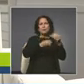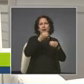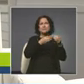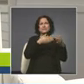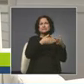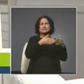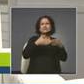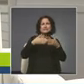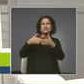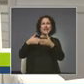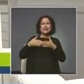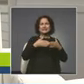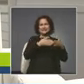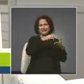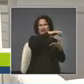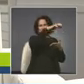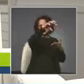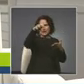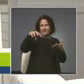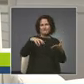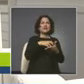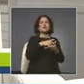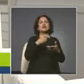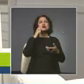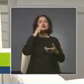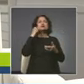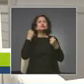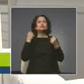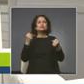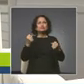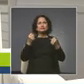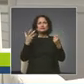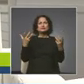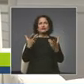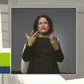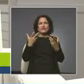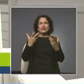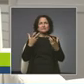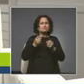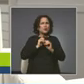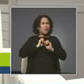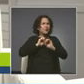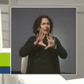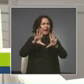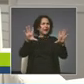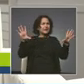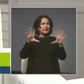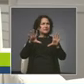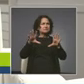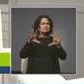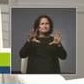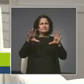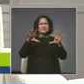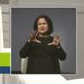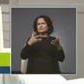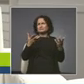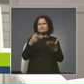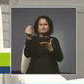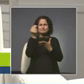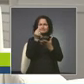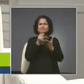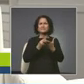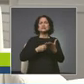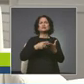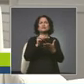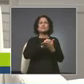Кинематографично предадена история. Живи, много ярки батални сцени. Образът на детето също е интересен, защото въпреки,